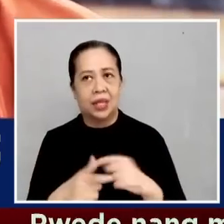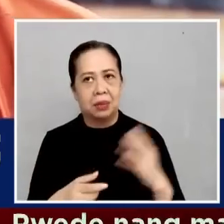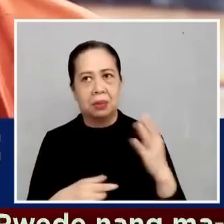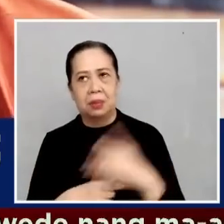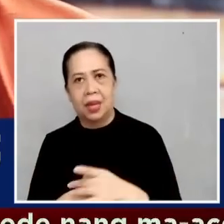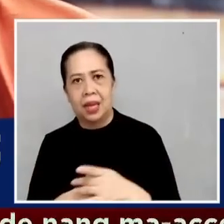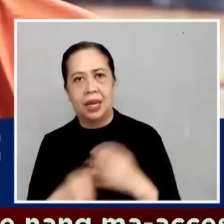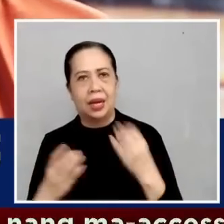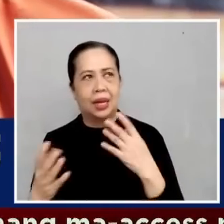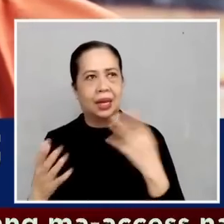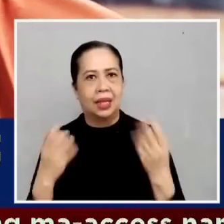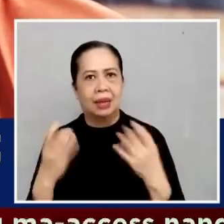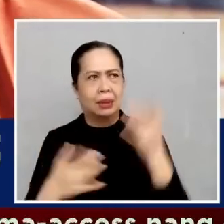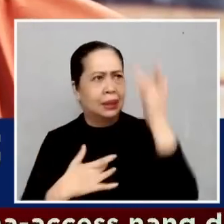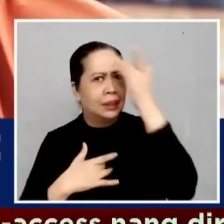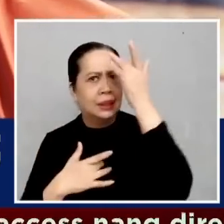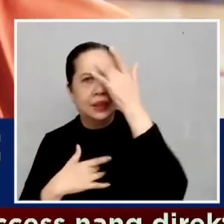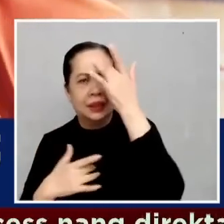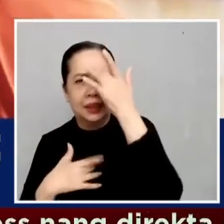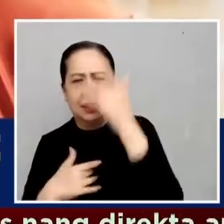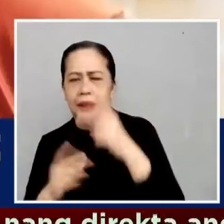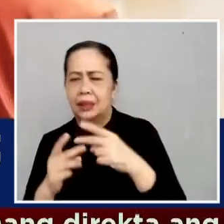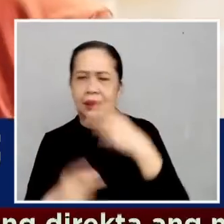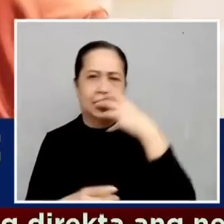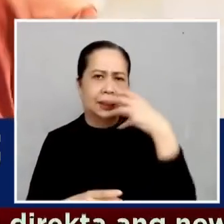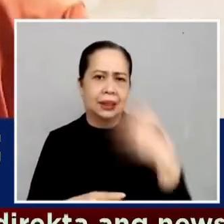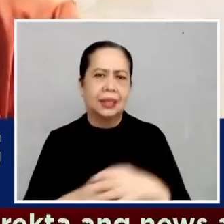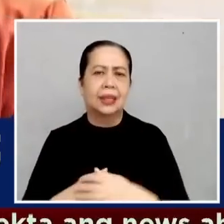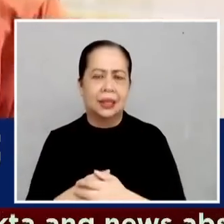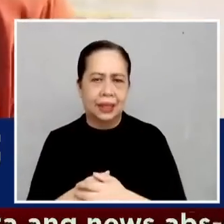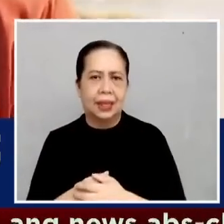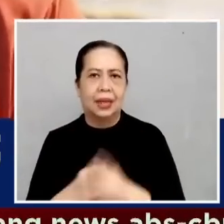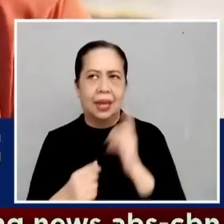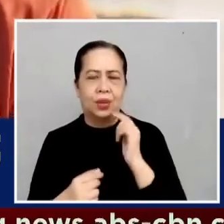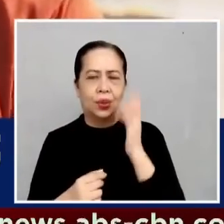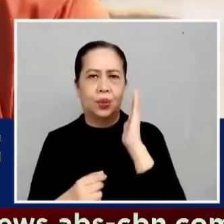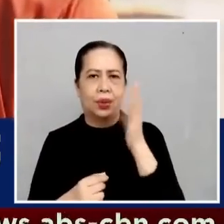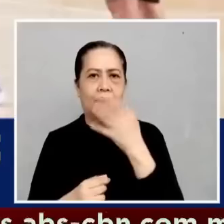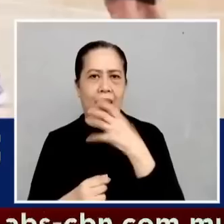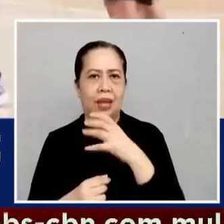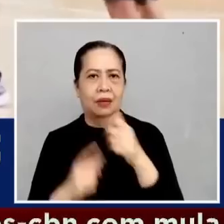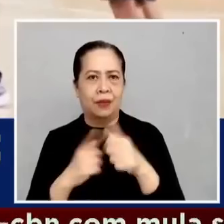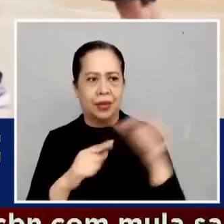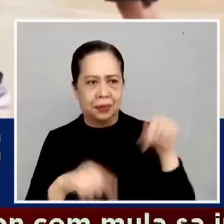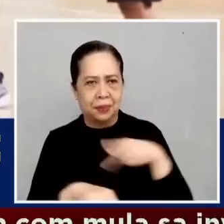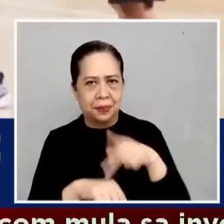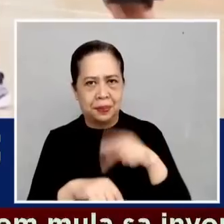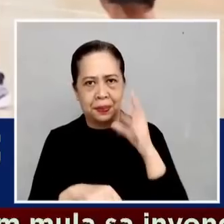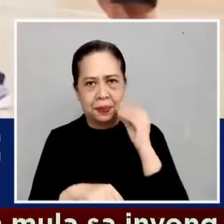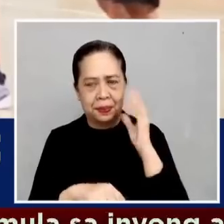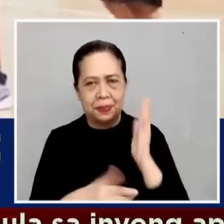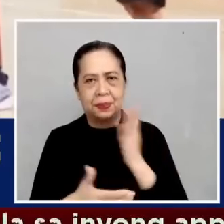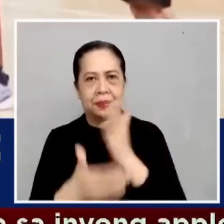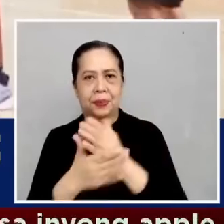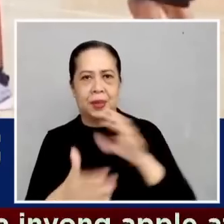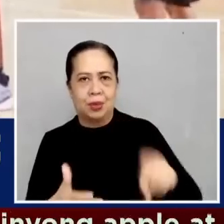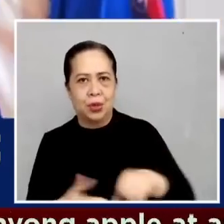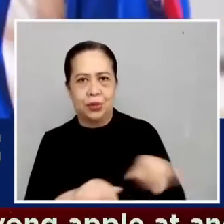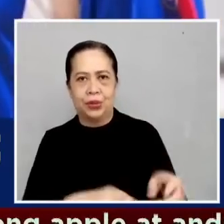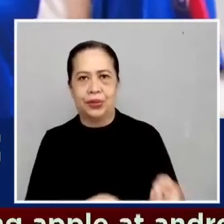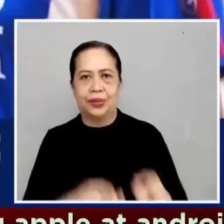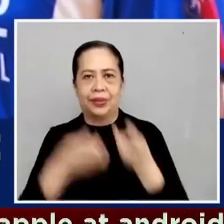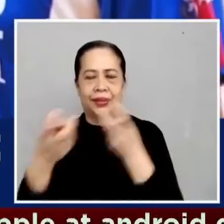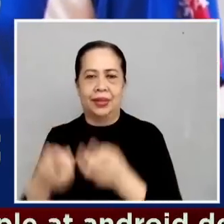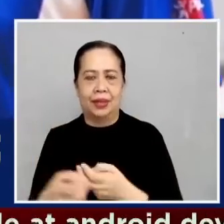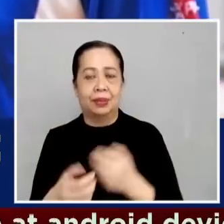daming nagkakasakit din because sobrang init. And it's gonna be hot. So at least umuwi muna kami. Aalis ang koponan sa Sabado,